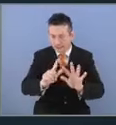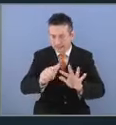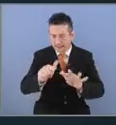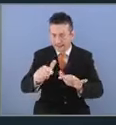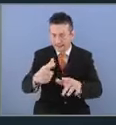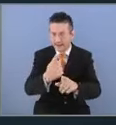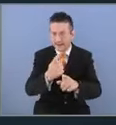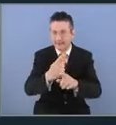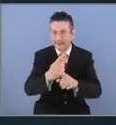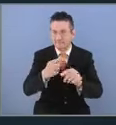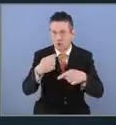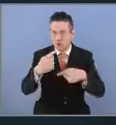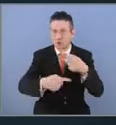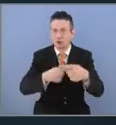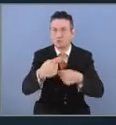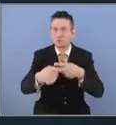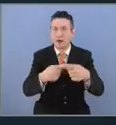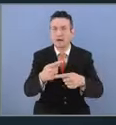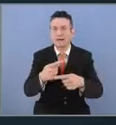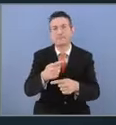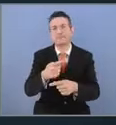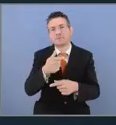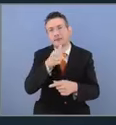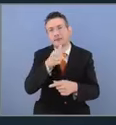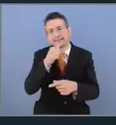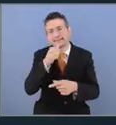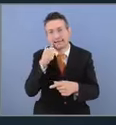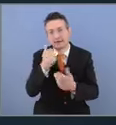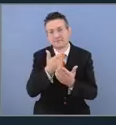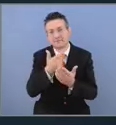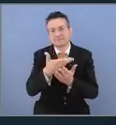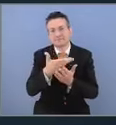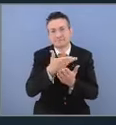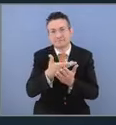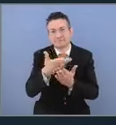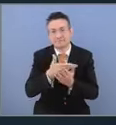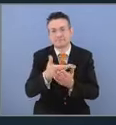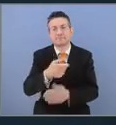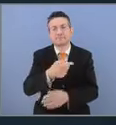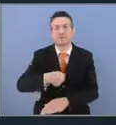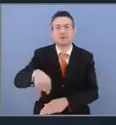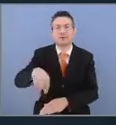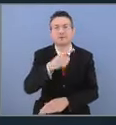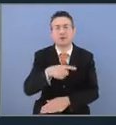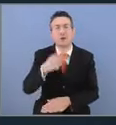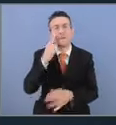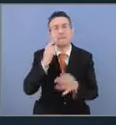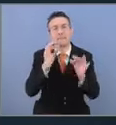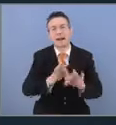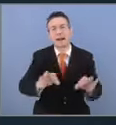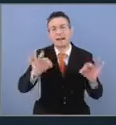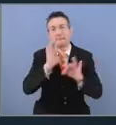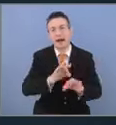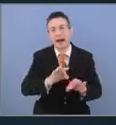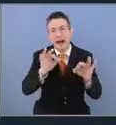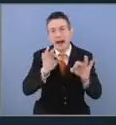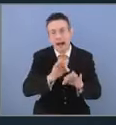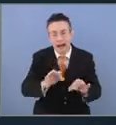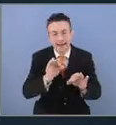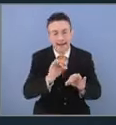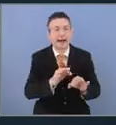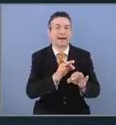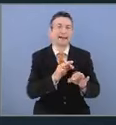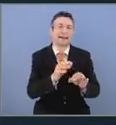vi racconti un po' come stiamo costruendo la cassetta degli attrezzi, quali sono gli strumenti